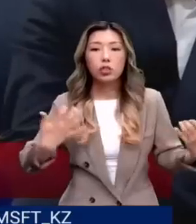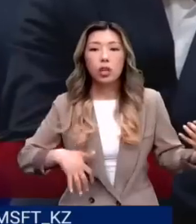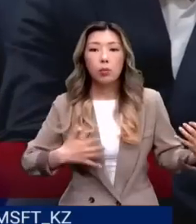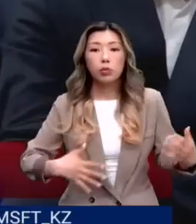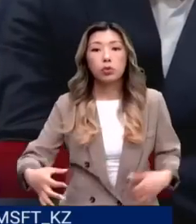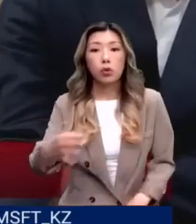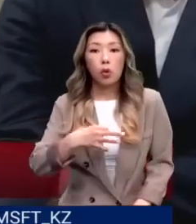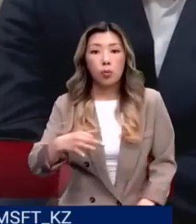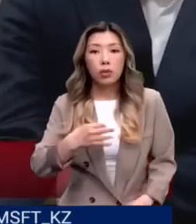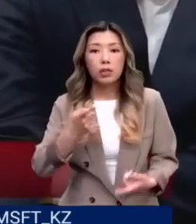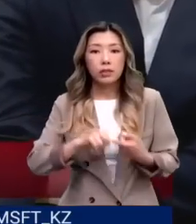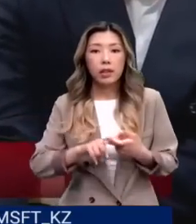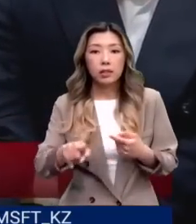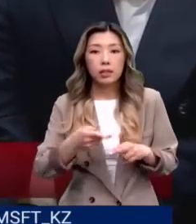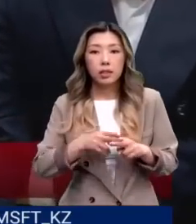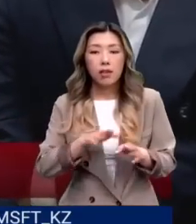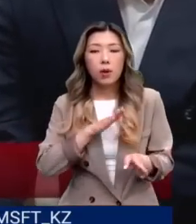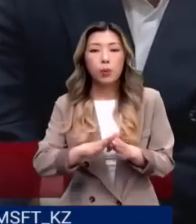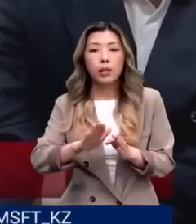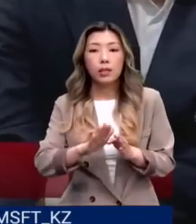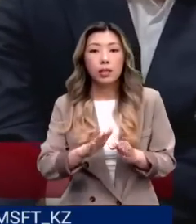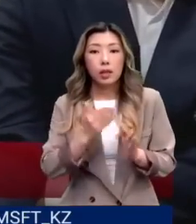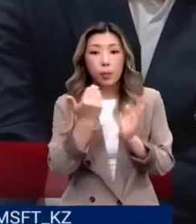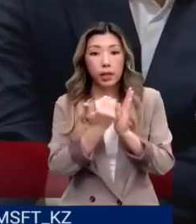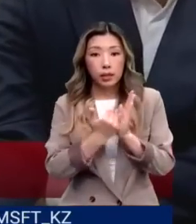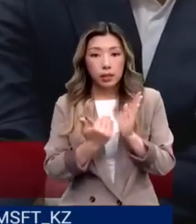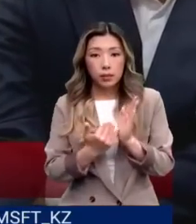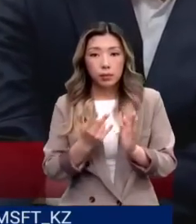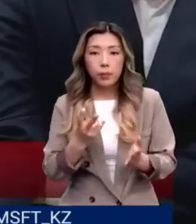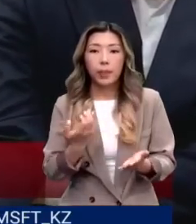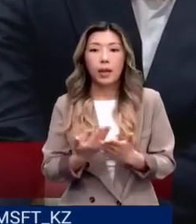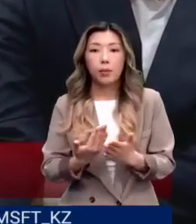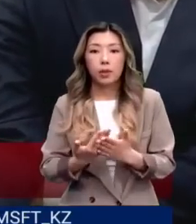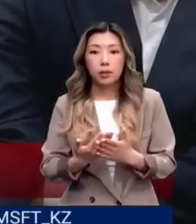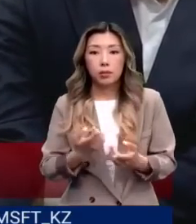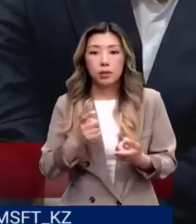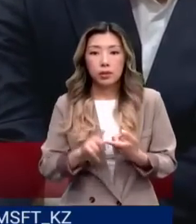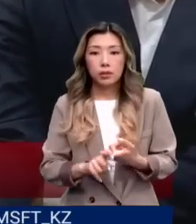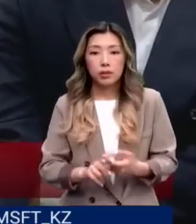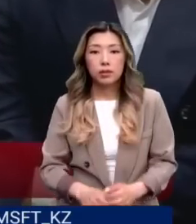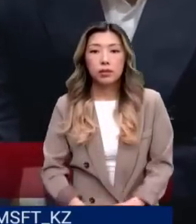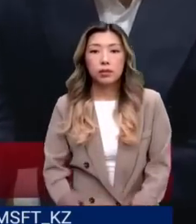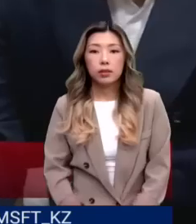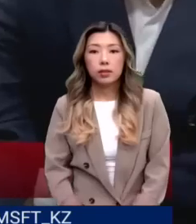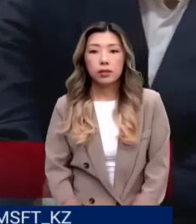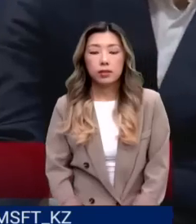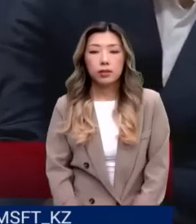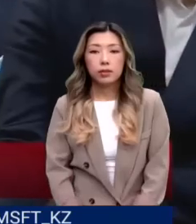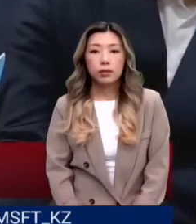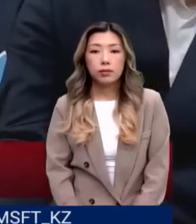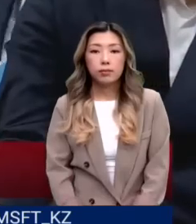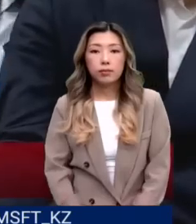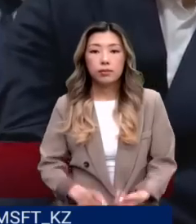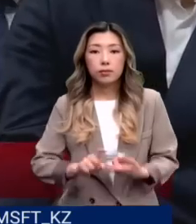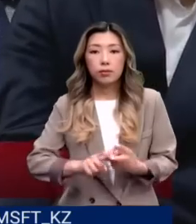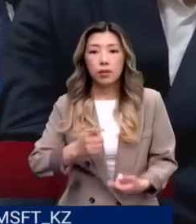по реализации данной программы, вот, на примере, опробированном примере, в течение фактически